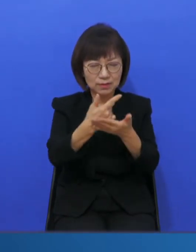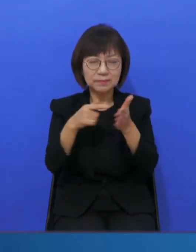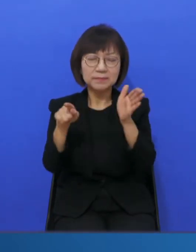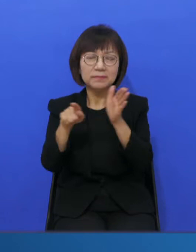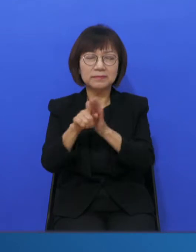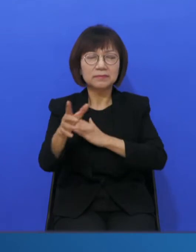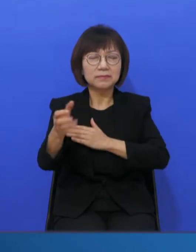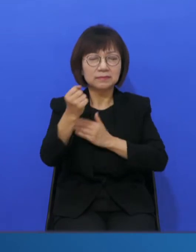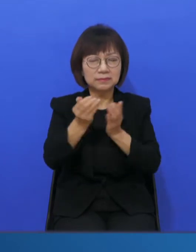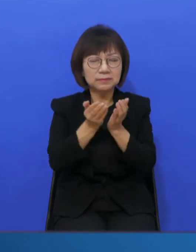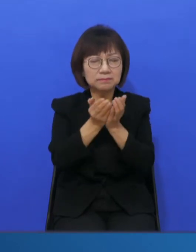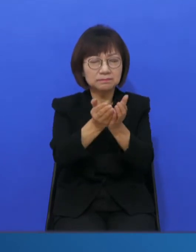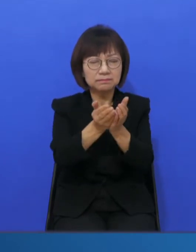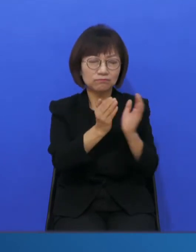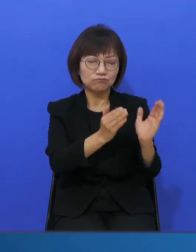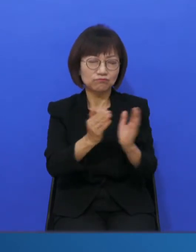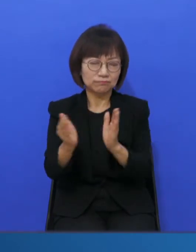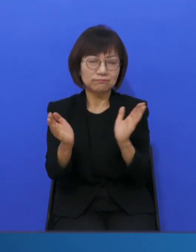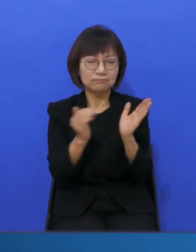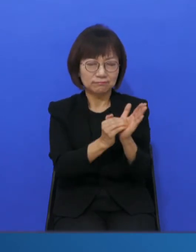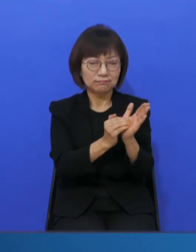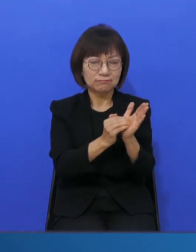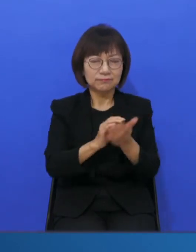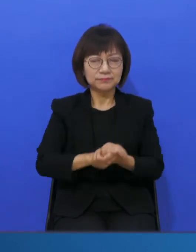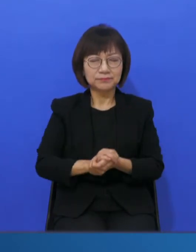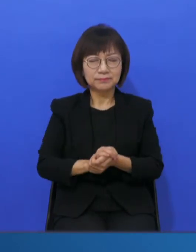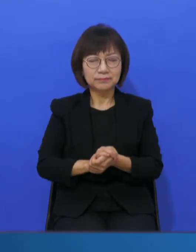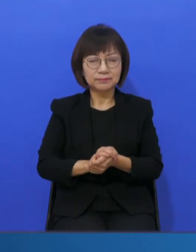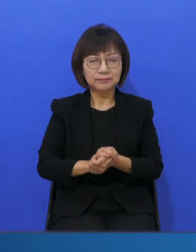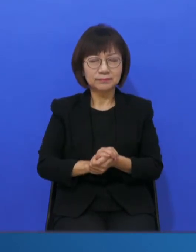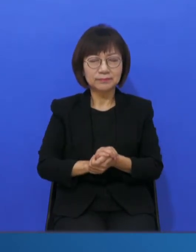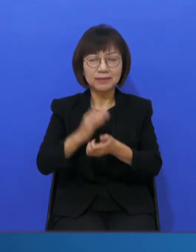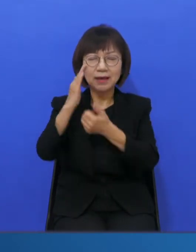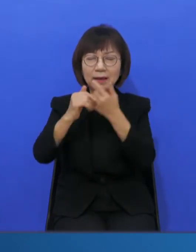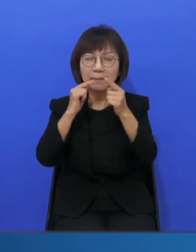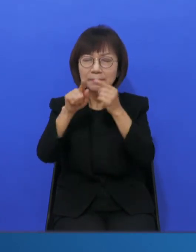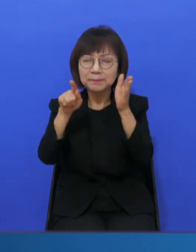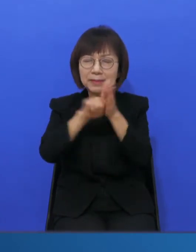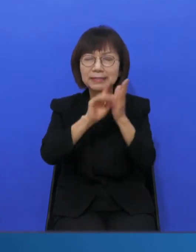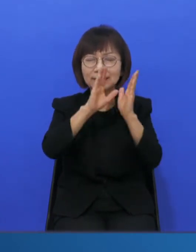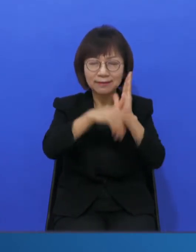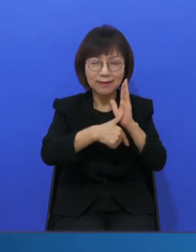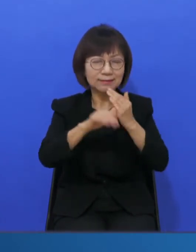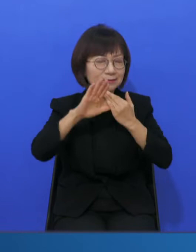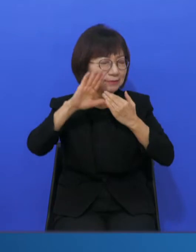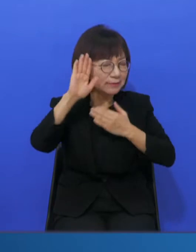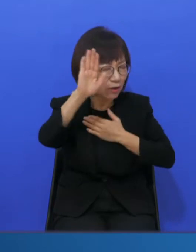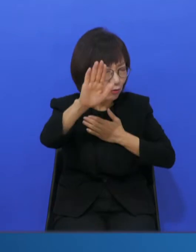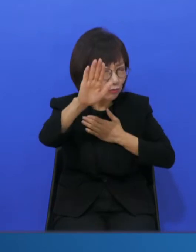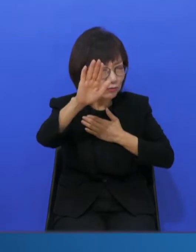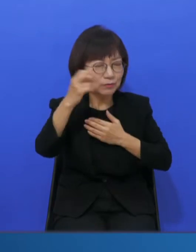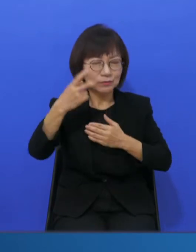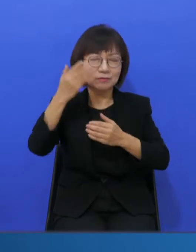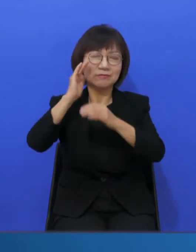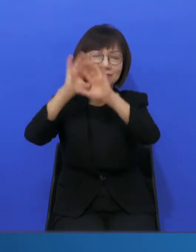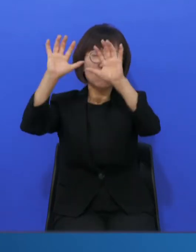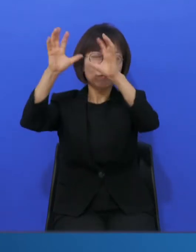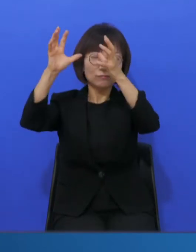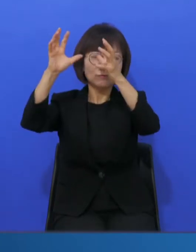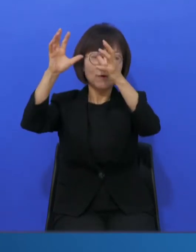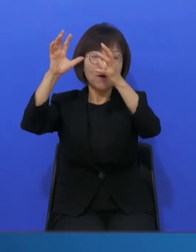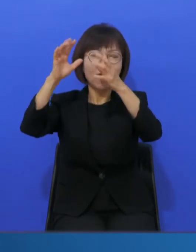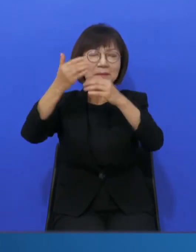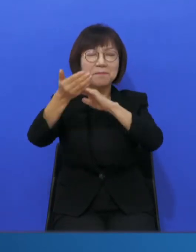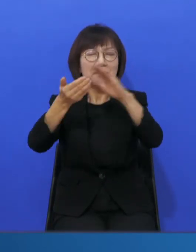Noah prepared the ark in faith. 말씀을 믿으면 장래도 천국도 누리며 보게 되는 이 귀한 복을